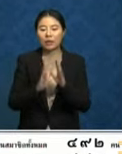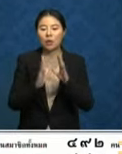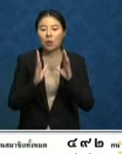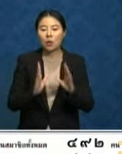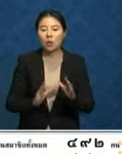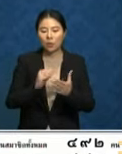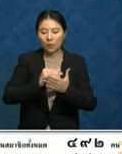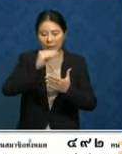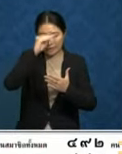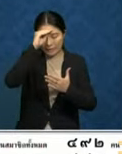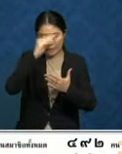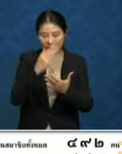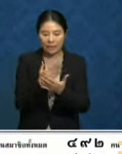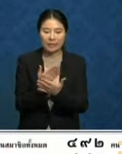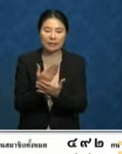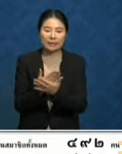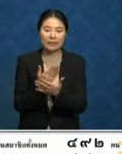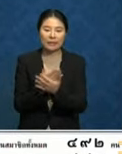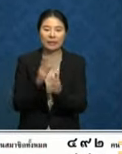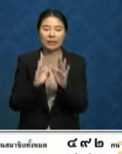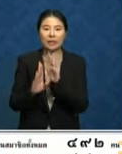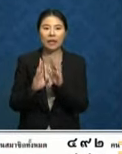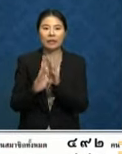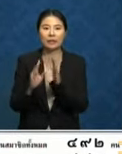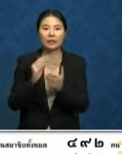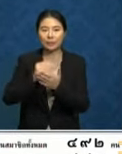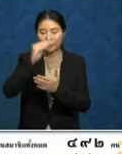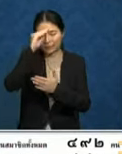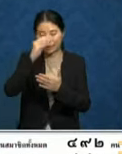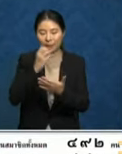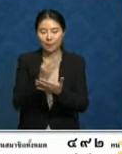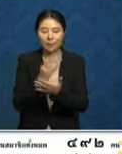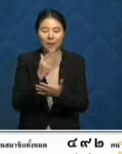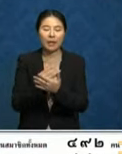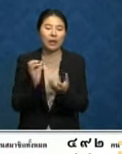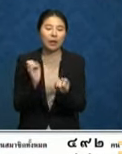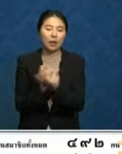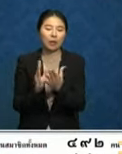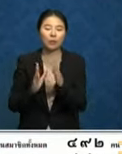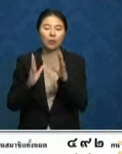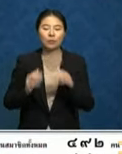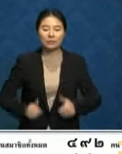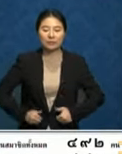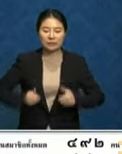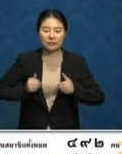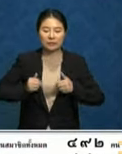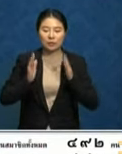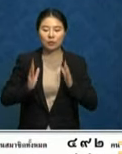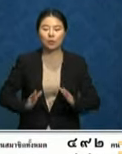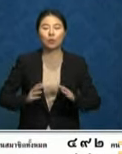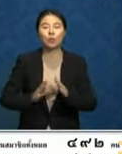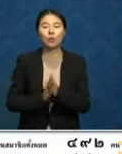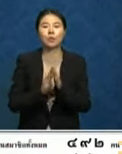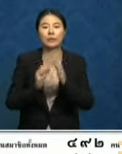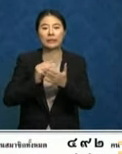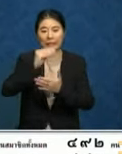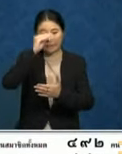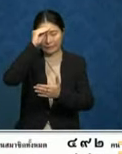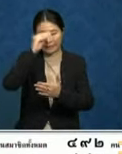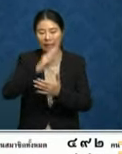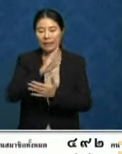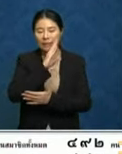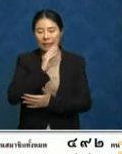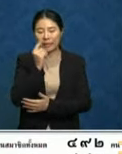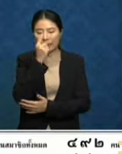ค่าเรียนแล้วผลกระทบนี้ก็จะส่งต่อไปยังนักศึกษาโดยเฉพาะอย่างยิ่งนักศึกษาที่มีฐานะยากจน